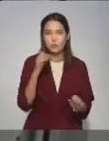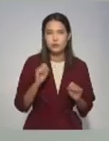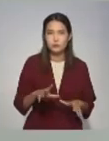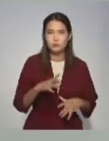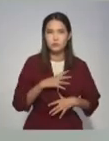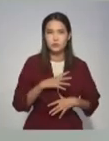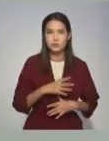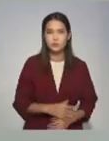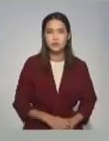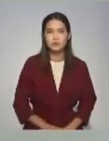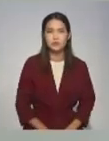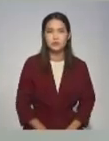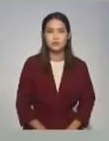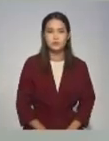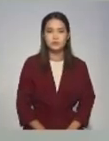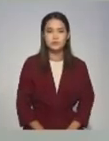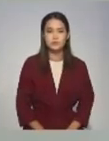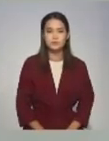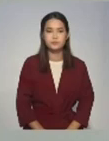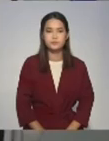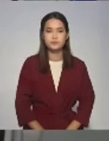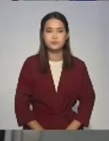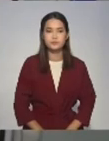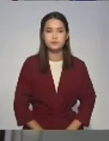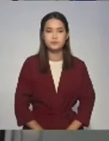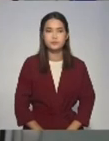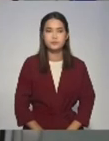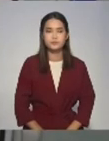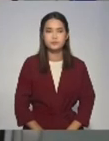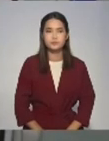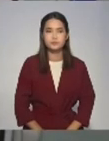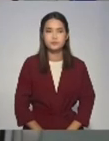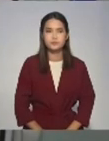Аружан Задабек, Бауыржан Жолдыбалин, Бағлан Жанғозин, Астана Таймс.